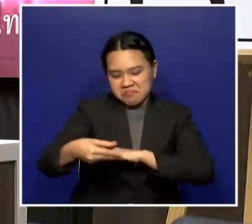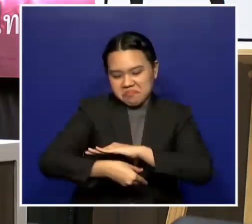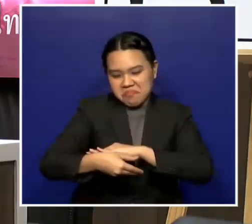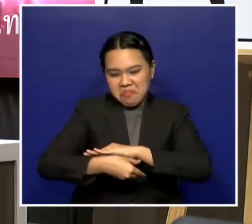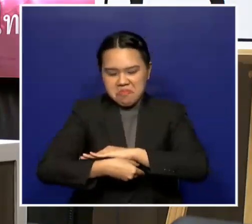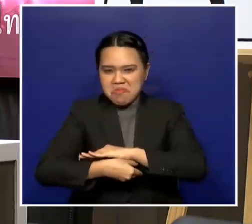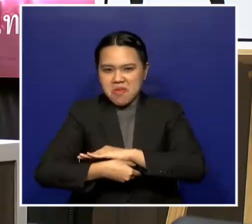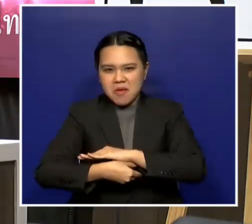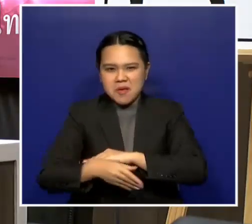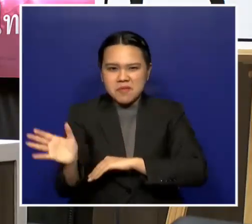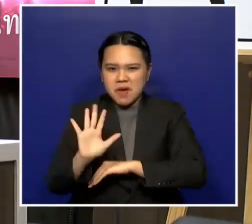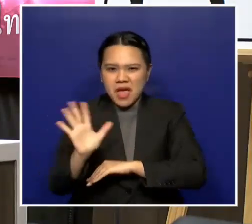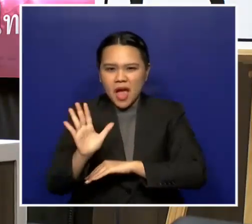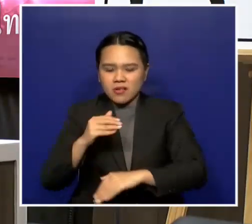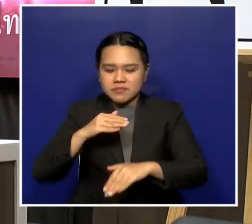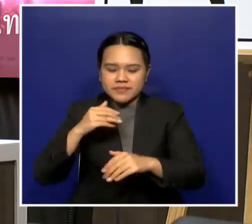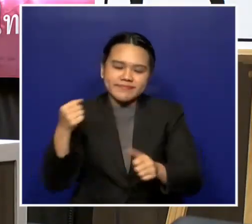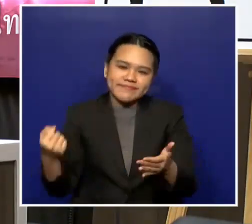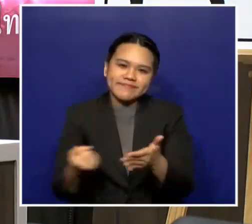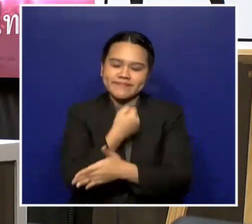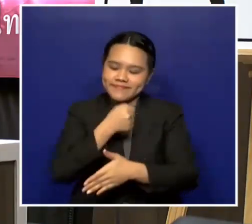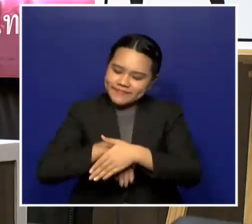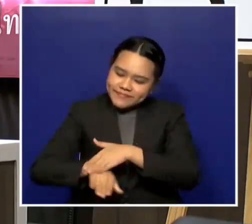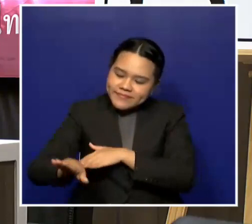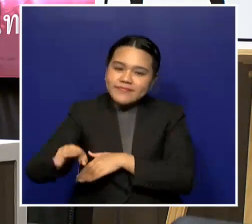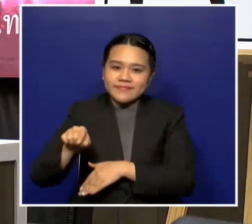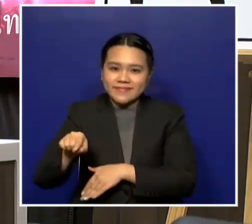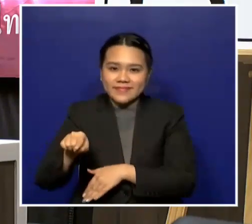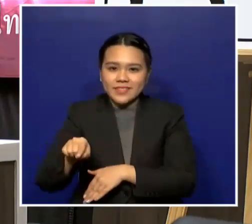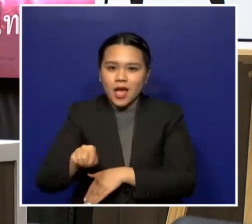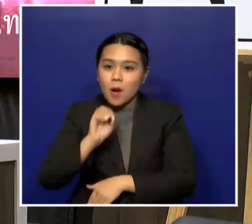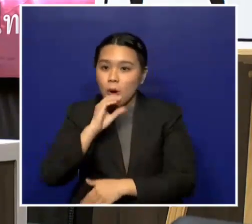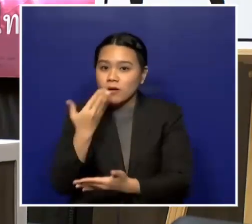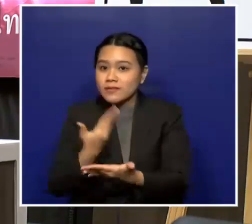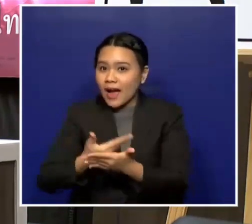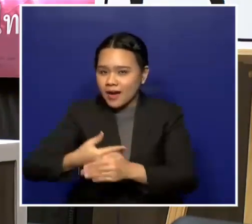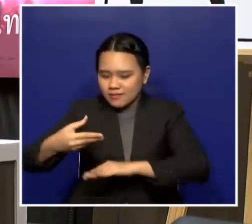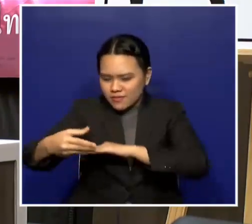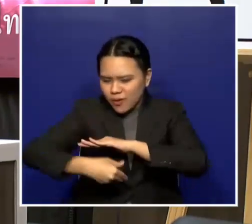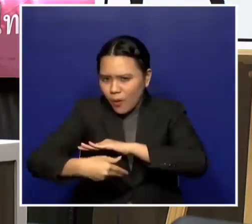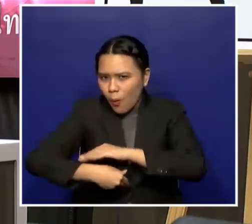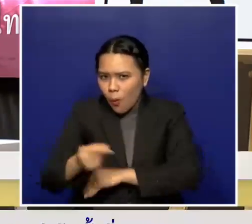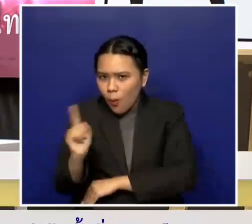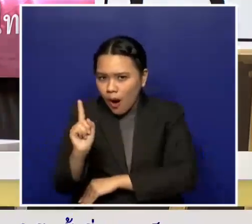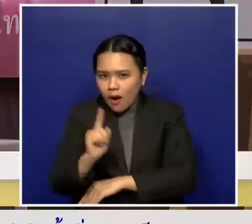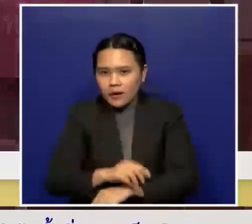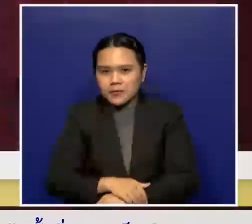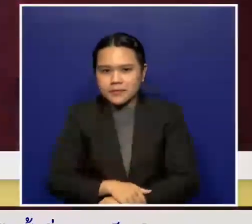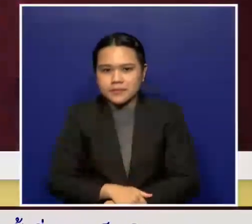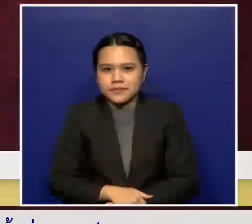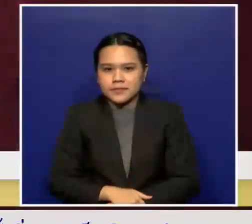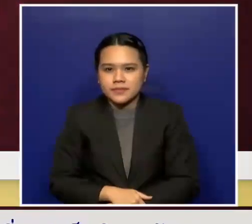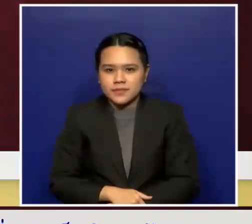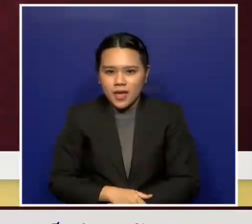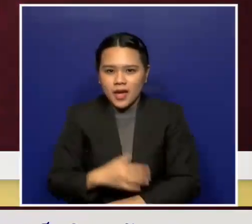ๆเสียดายจังเลยหนีไปแล้วจะบอกให้ว่าเขารับเงินชั่วยังไงผมจะขอบคุณนะครับท่านสมาชิกของพร